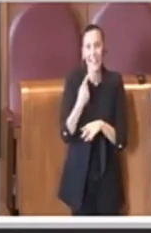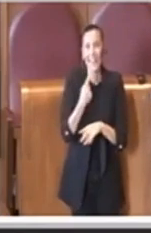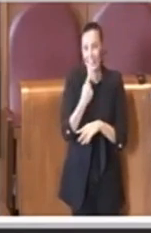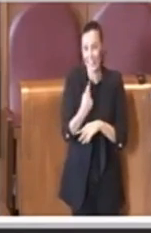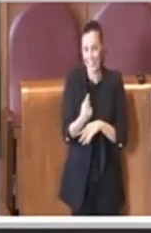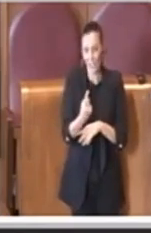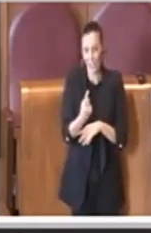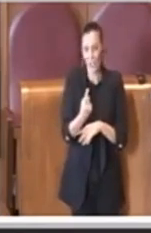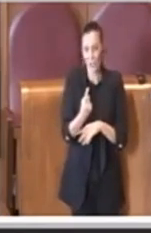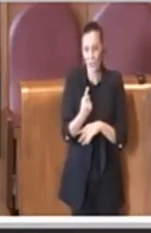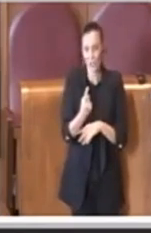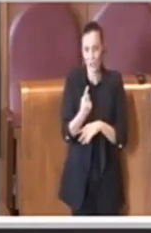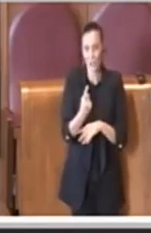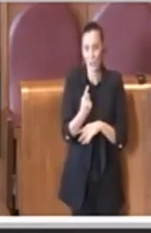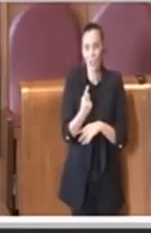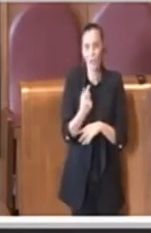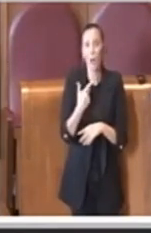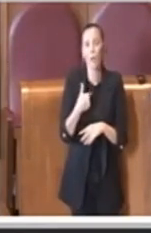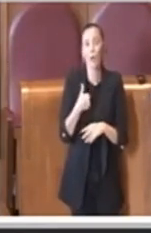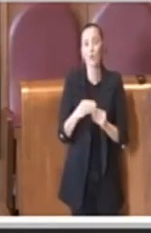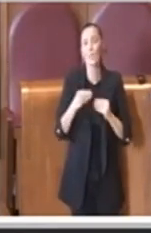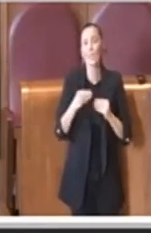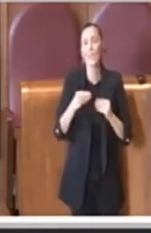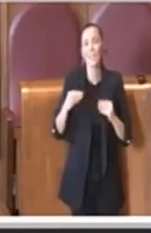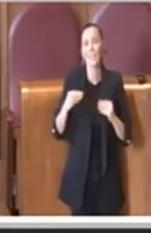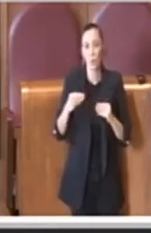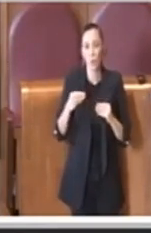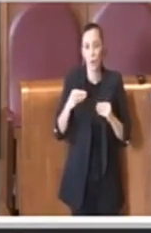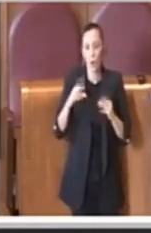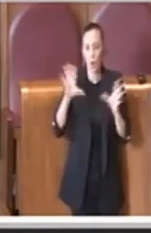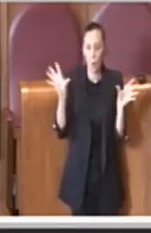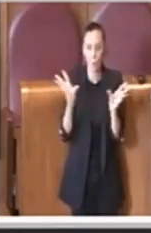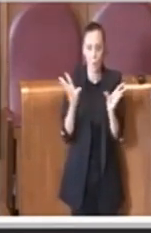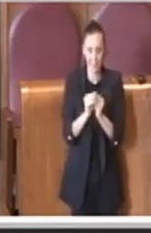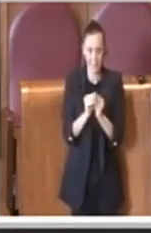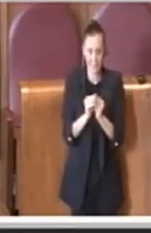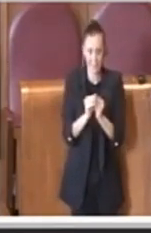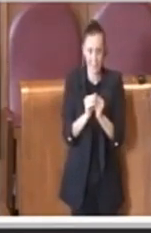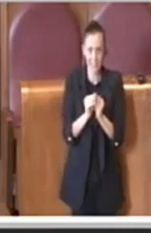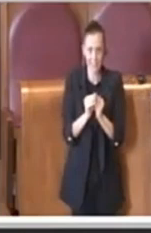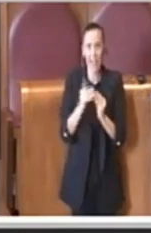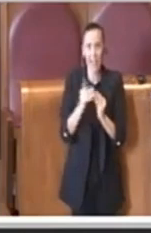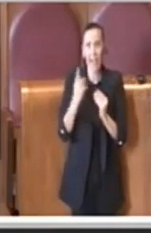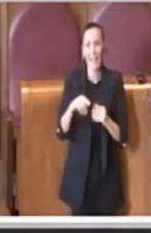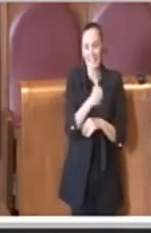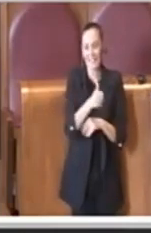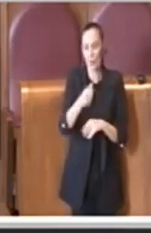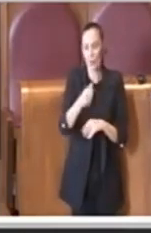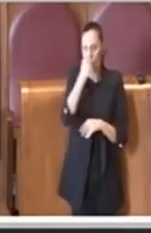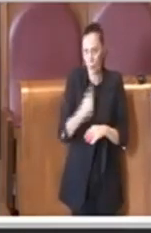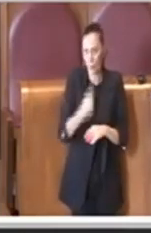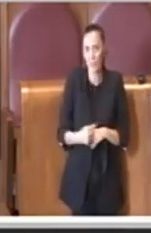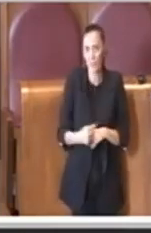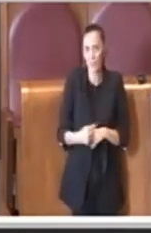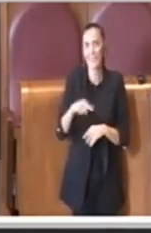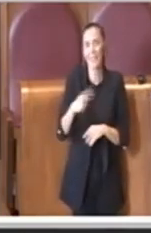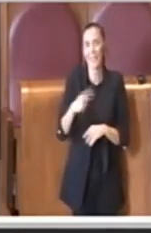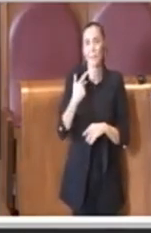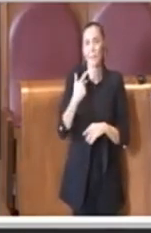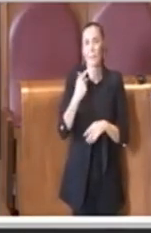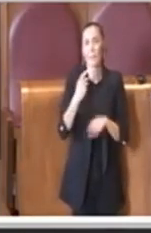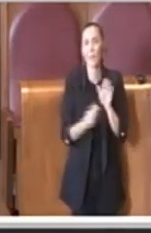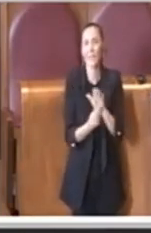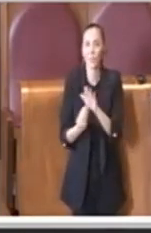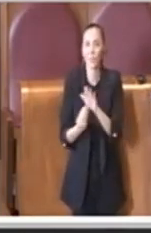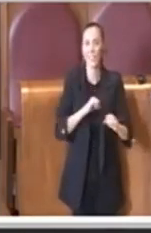la determinazione della dotazione organica complessiva e per singolo profilo professionale del personale dirigente